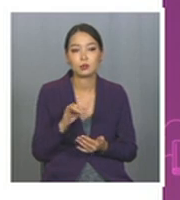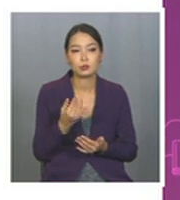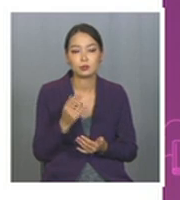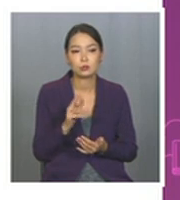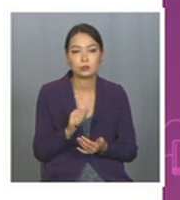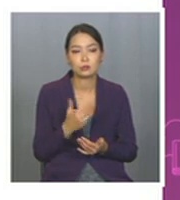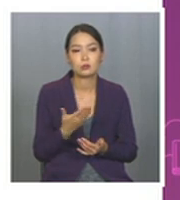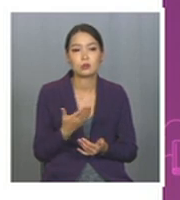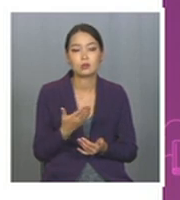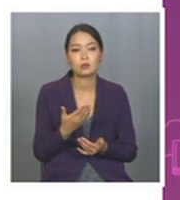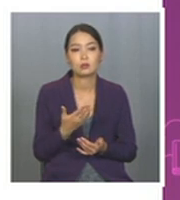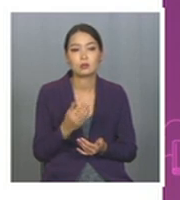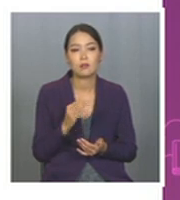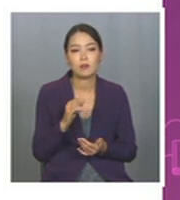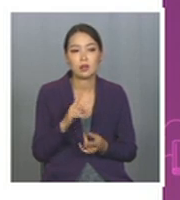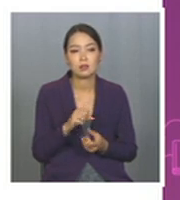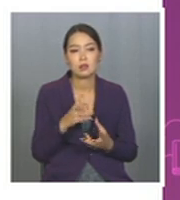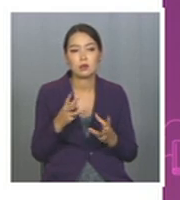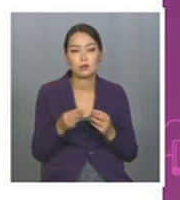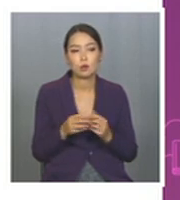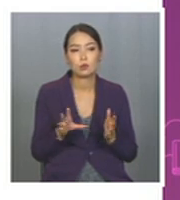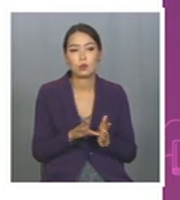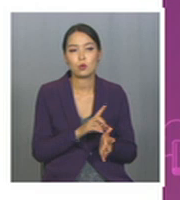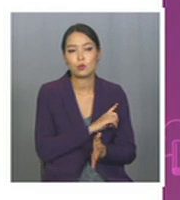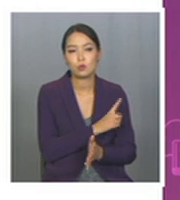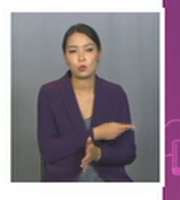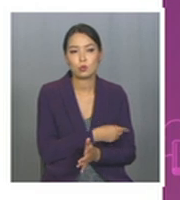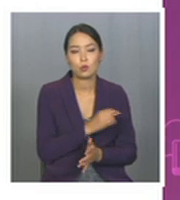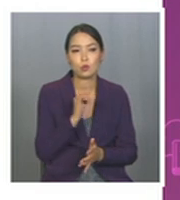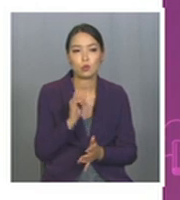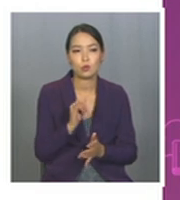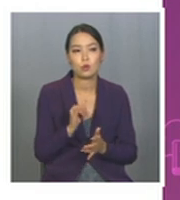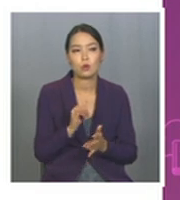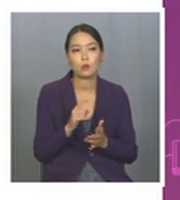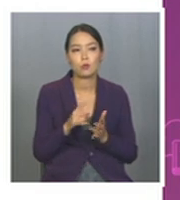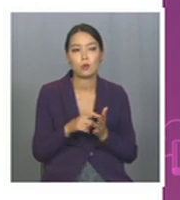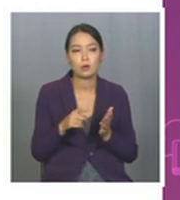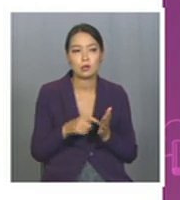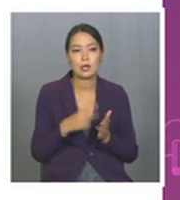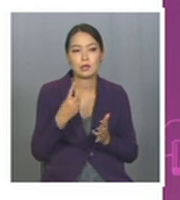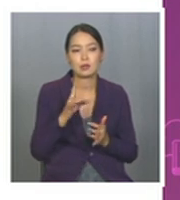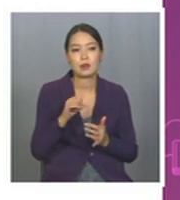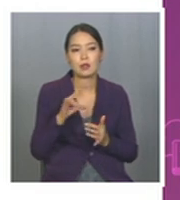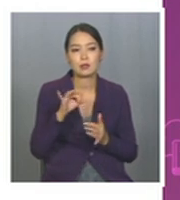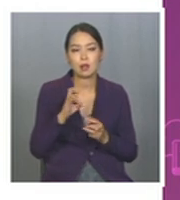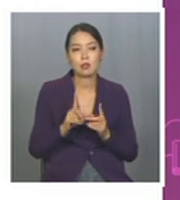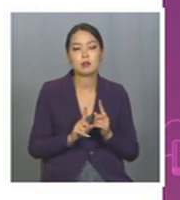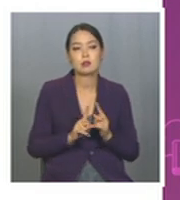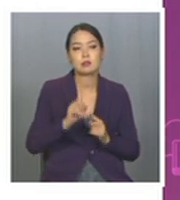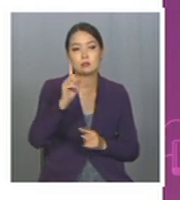кернеу фаза бойынша ток күшінен пи бөлінген 2 радианға алға жүріп отырады дедік. Демек,